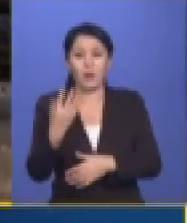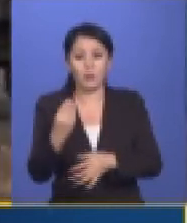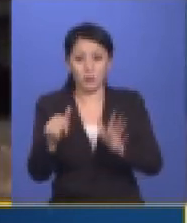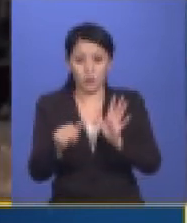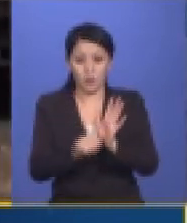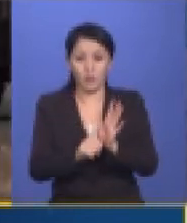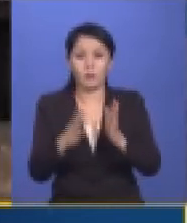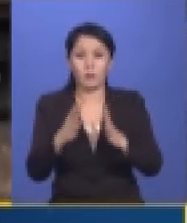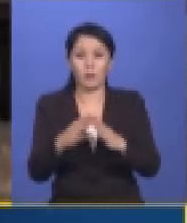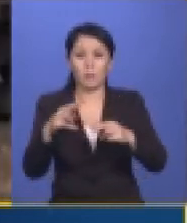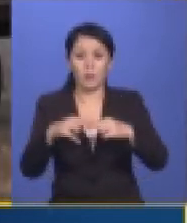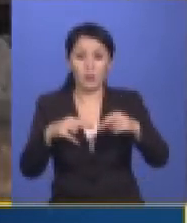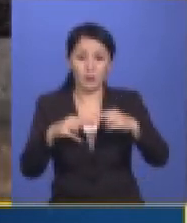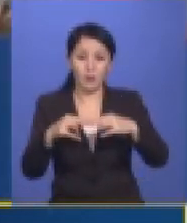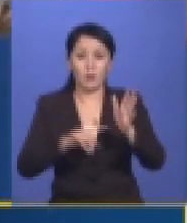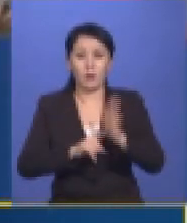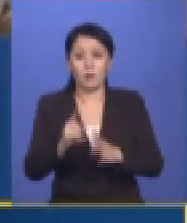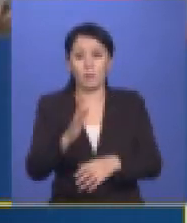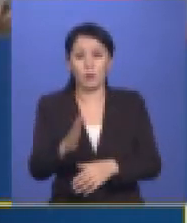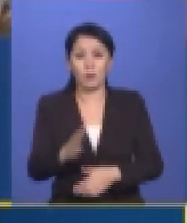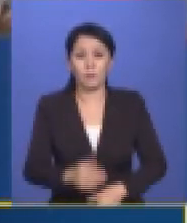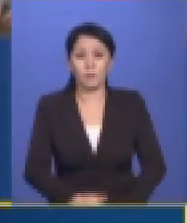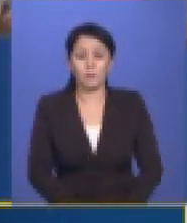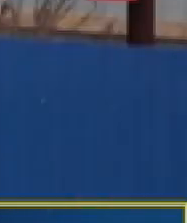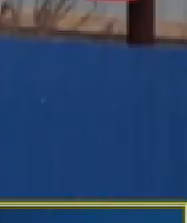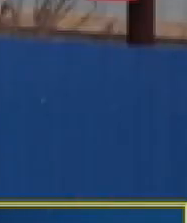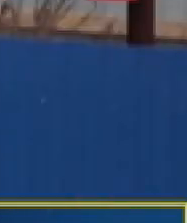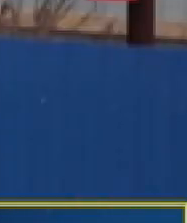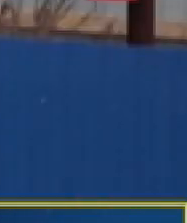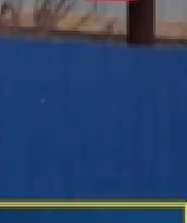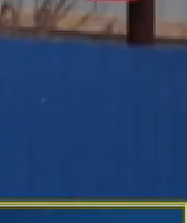6 үйдің құрылысын қолға алмақ. Майгүл Сейілбек, Рустам Тілеужанов, жаңалықтар қызметі.